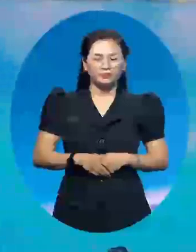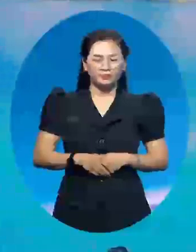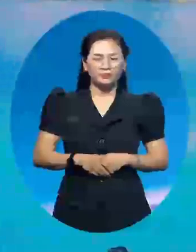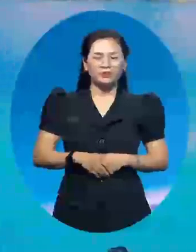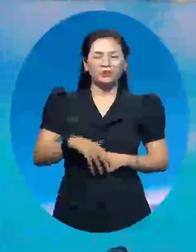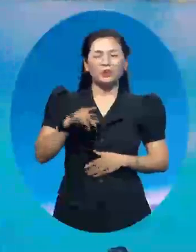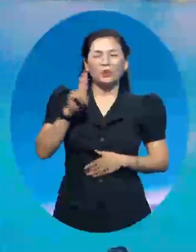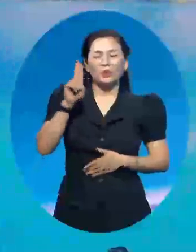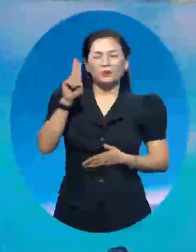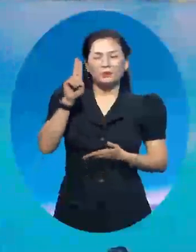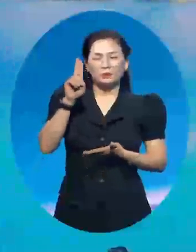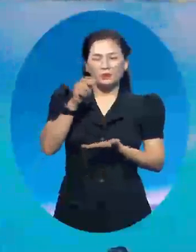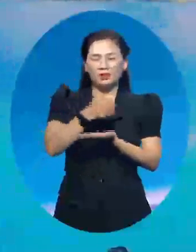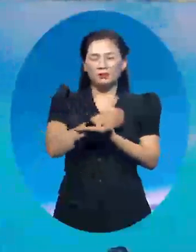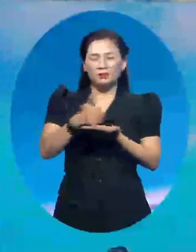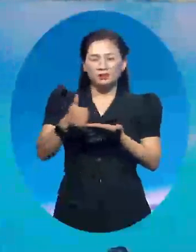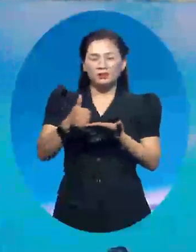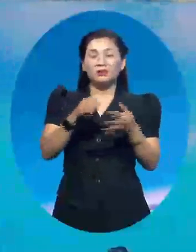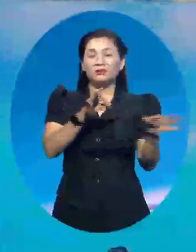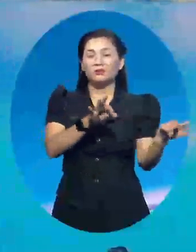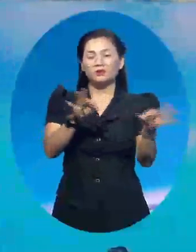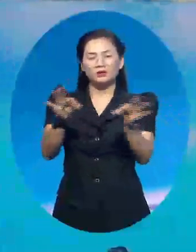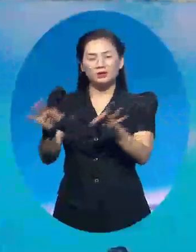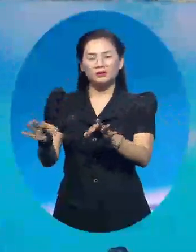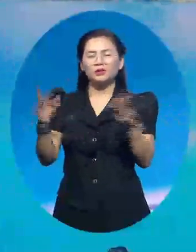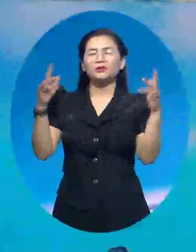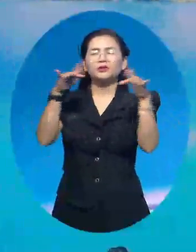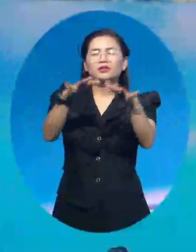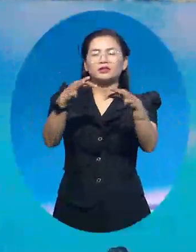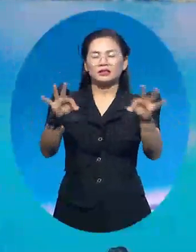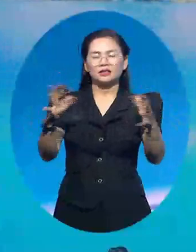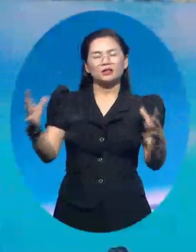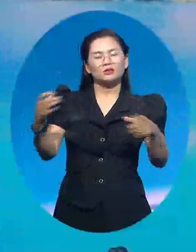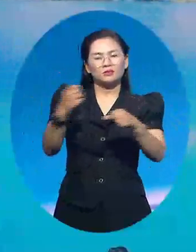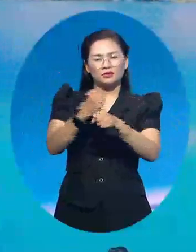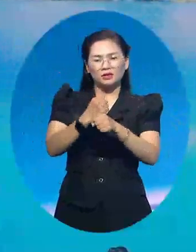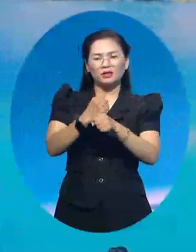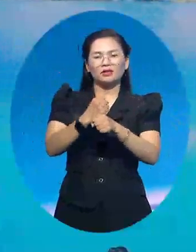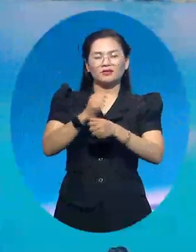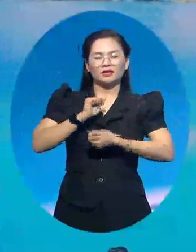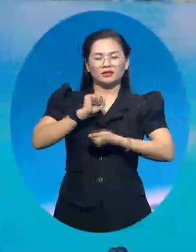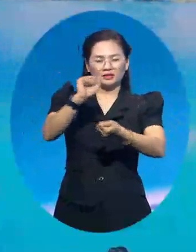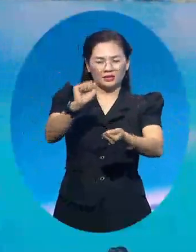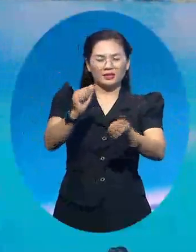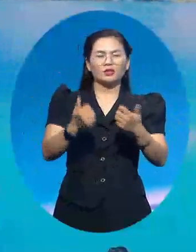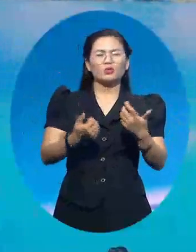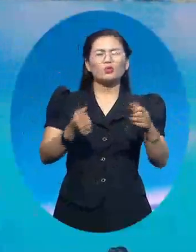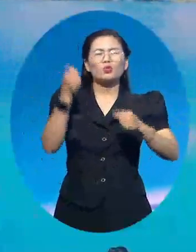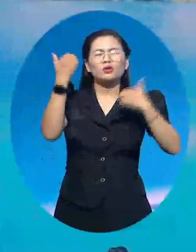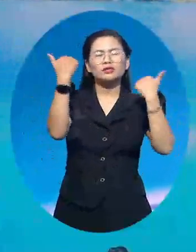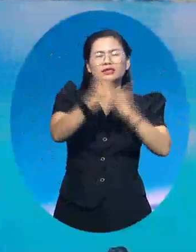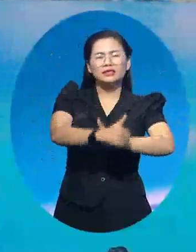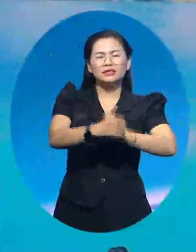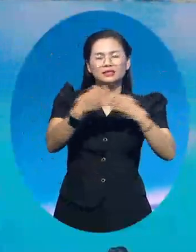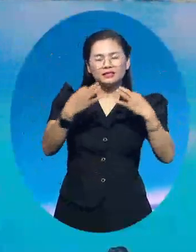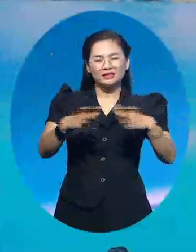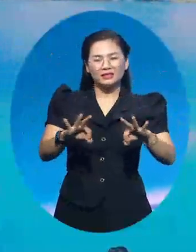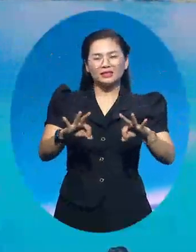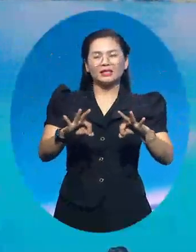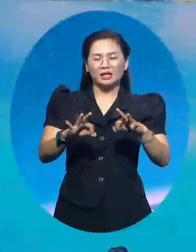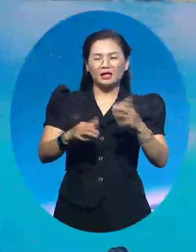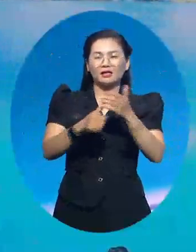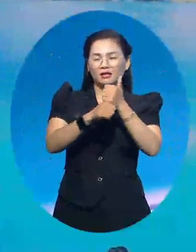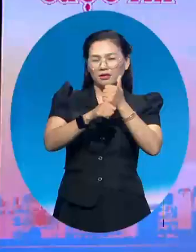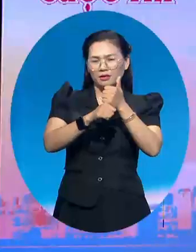Thưa quý vị, Ủy ban Mặt trận Tổ quốc Việt Nam Thành phố Hồ Chí Minh vừa tổ chức lễ tổng kết và trao giải cuộc thi Tiếp bước truyền thống xây dựng tương lai lần 2.